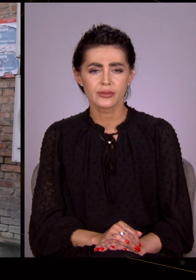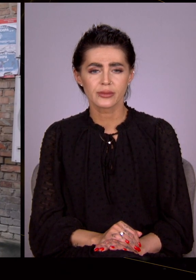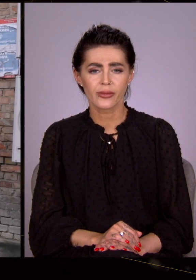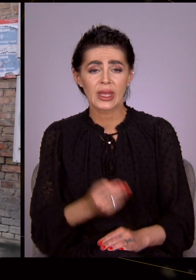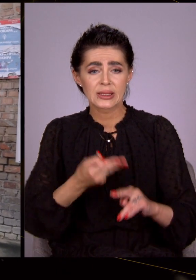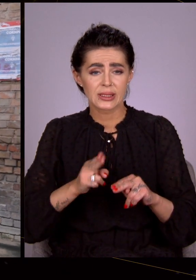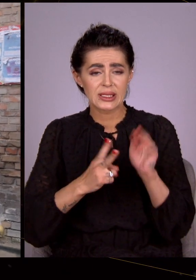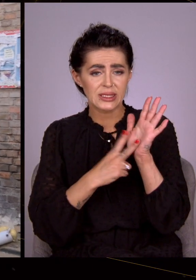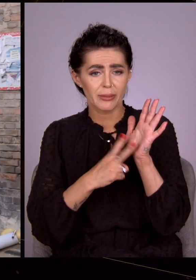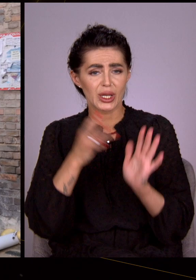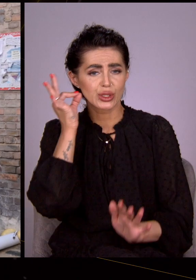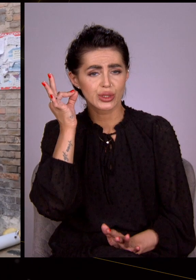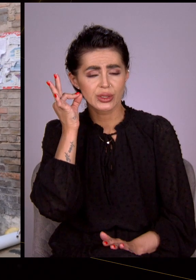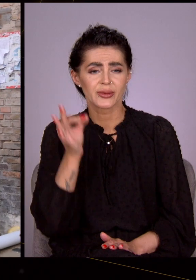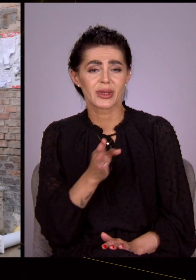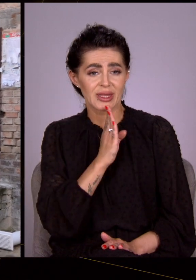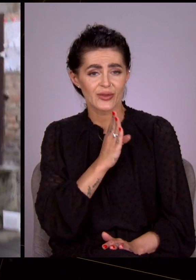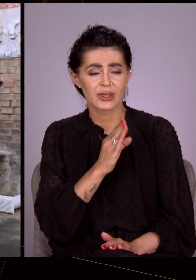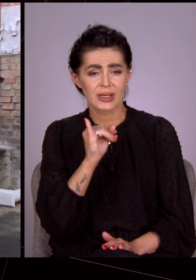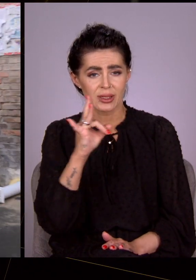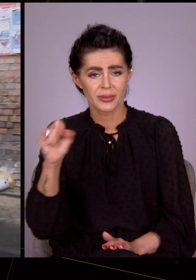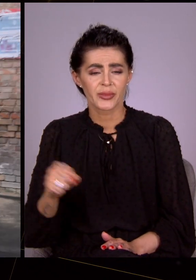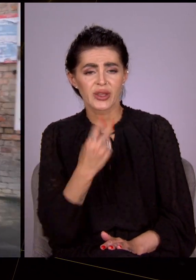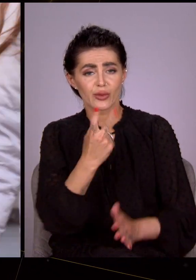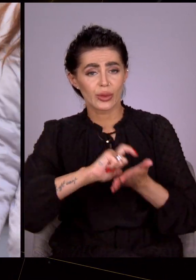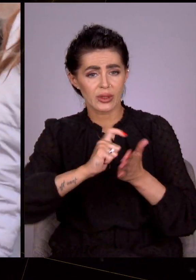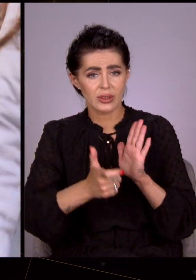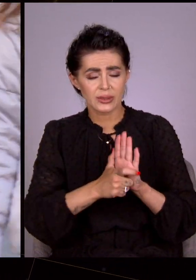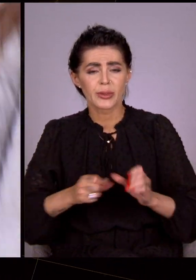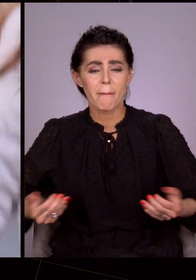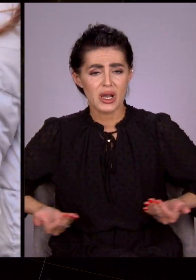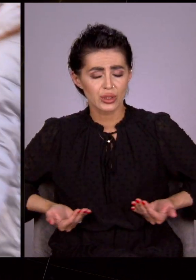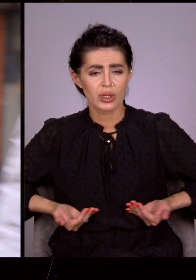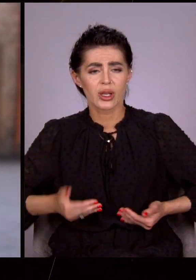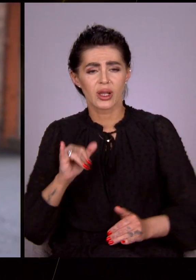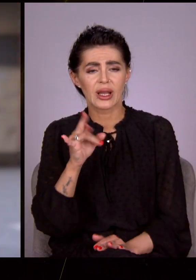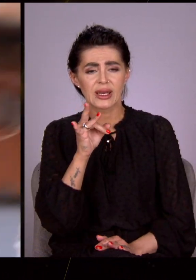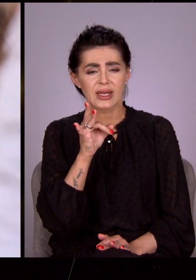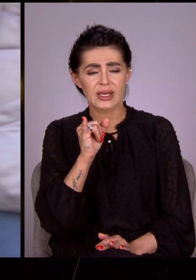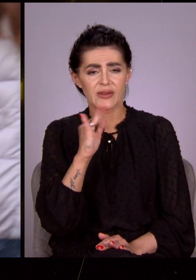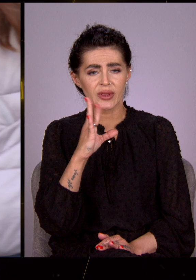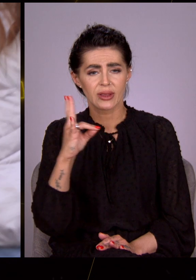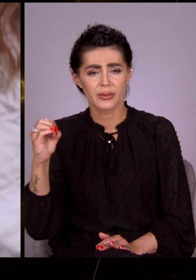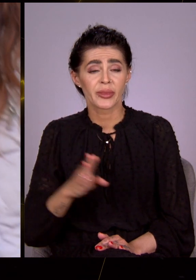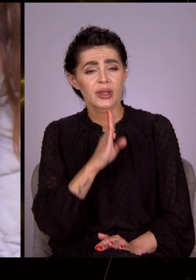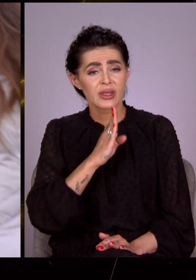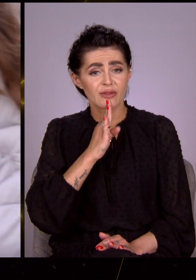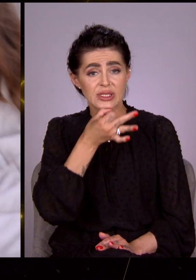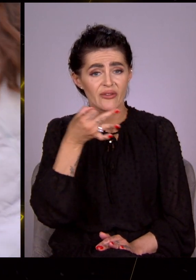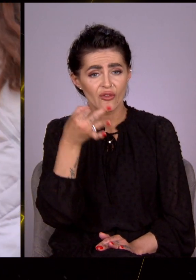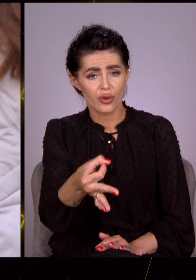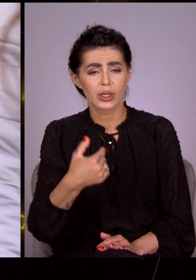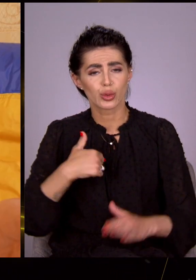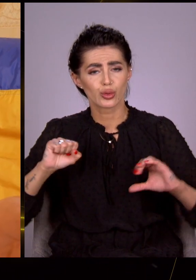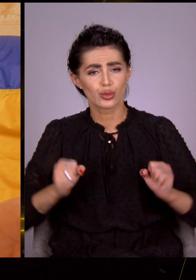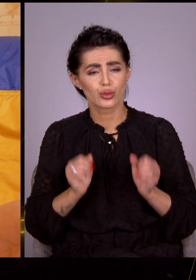Це семирічна Іринка. Вона – другокласниця, мешкає у Рівному. Дівчинка заявляє, що дружить лише із